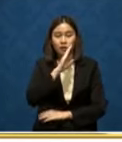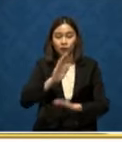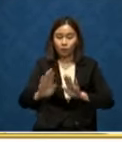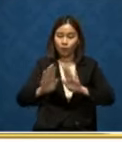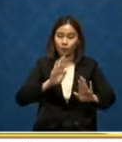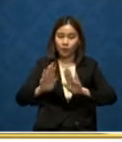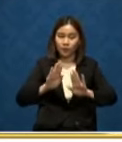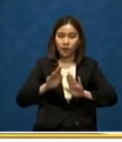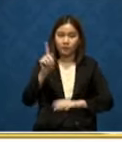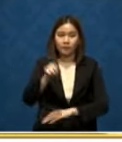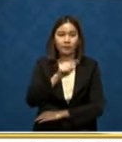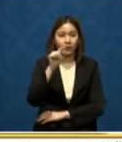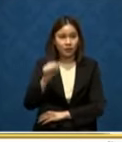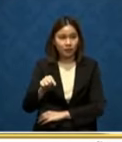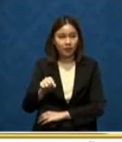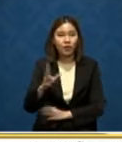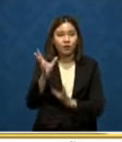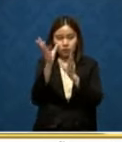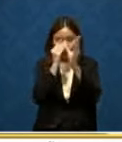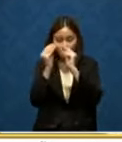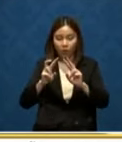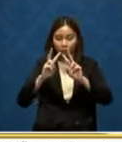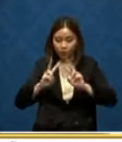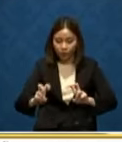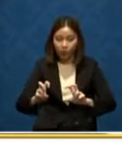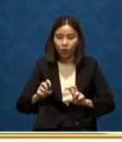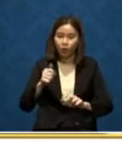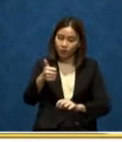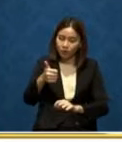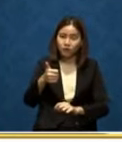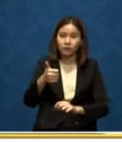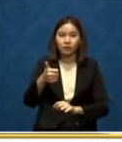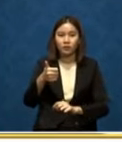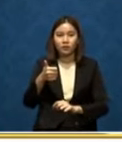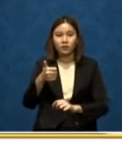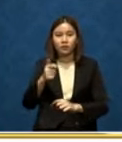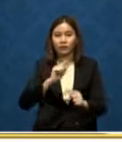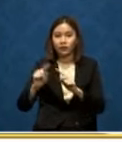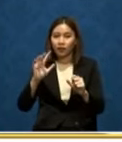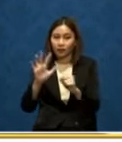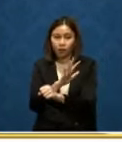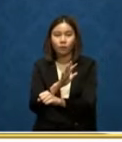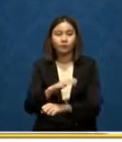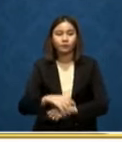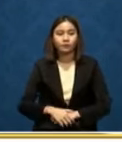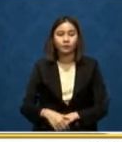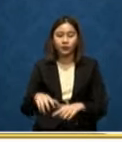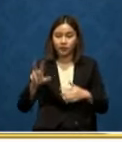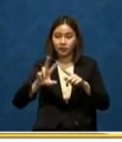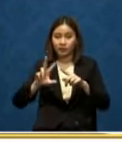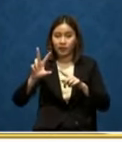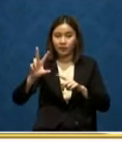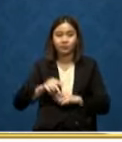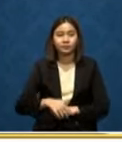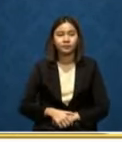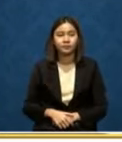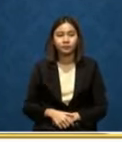เป็นสัดส่วนเป็นเปอร์เซ็นต์จะได้ศึกษาและวิเคราะห์ความคุ้มค่าคุ้มทุนได้อย่างชัดเจน3ครับ